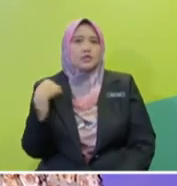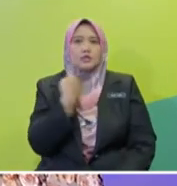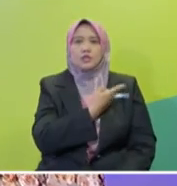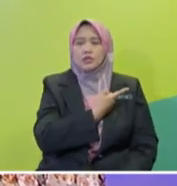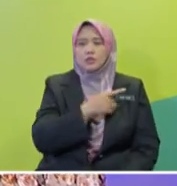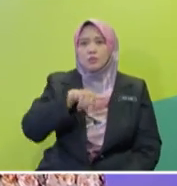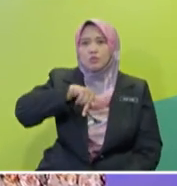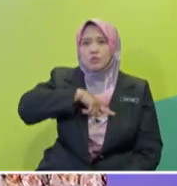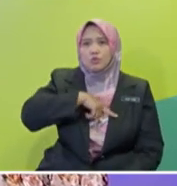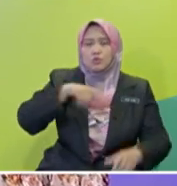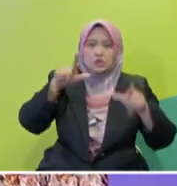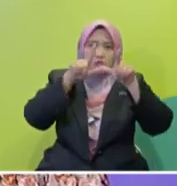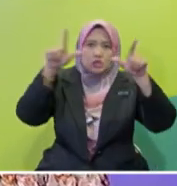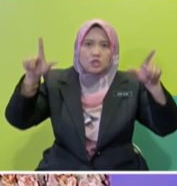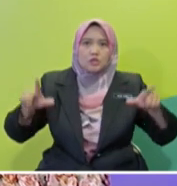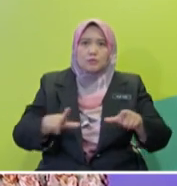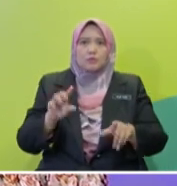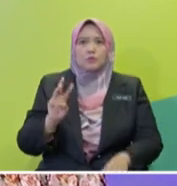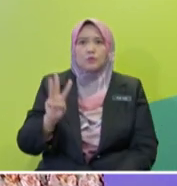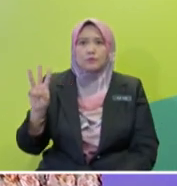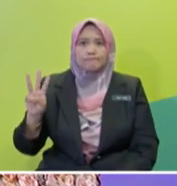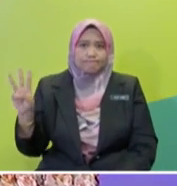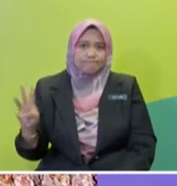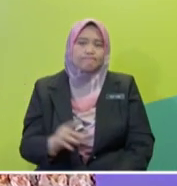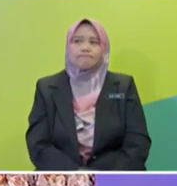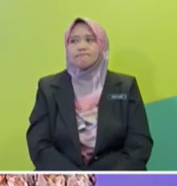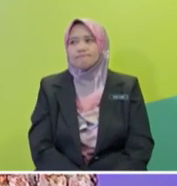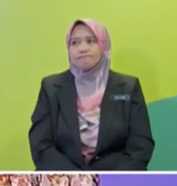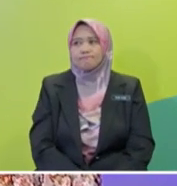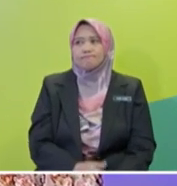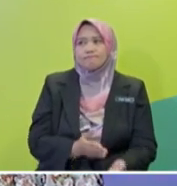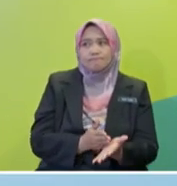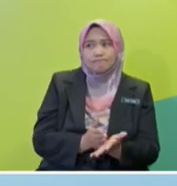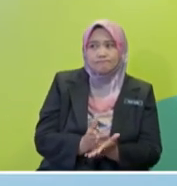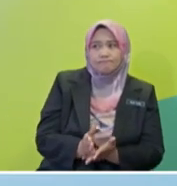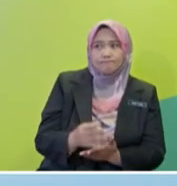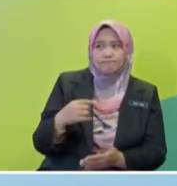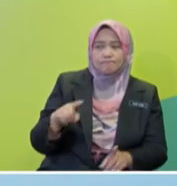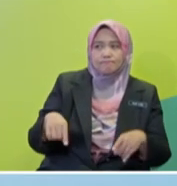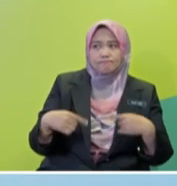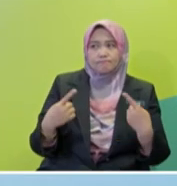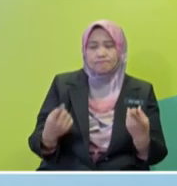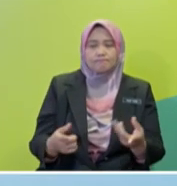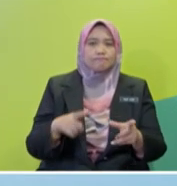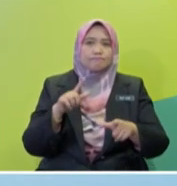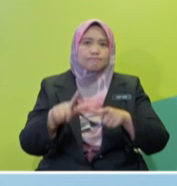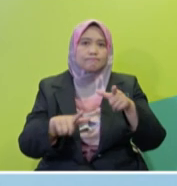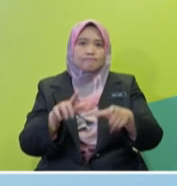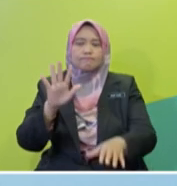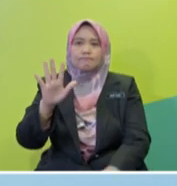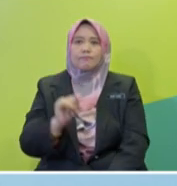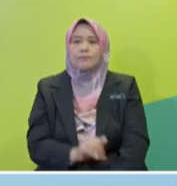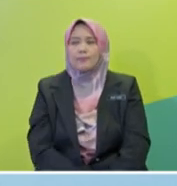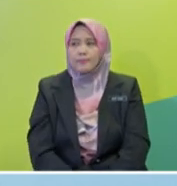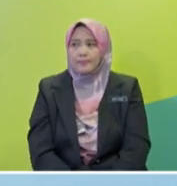oke yang seterusnya kita akan pergi ke pada langkah yang kelima Oke tadi kita